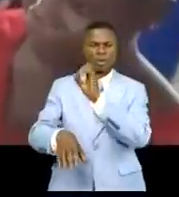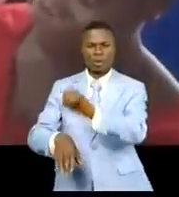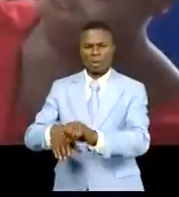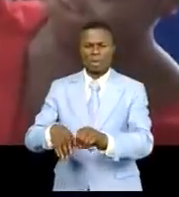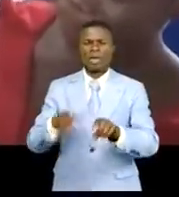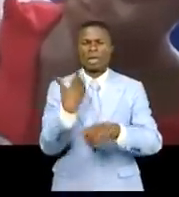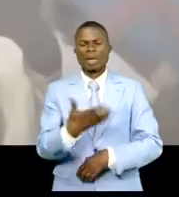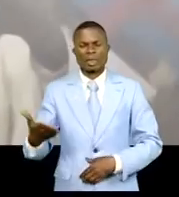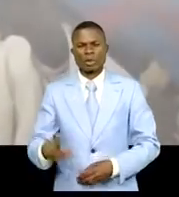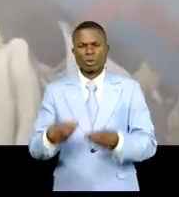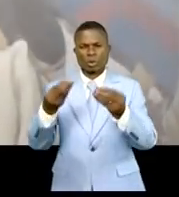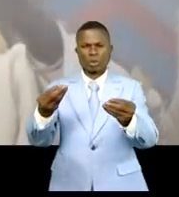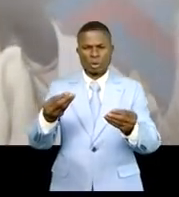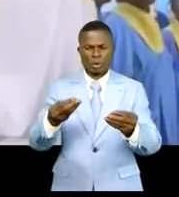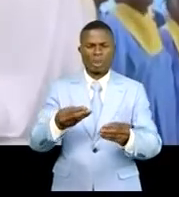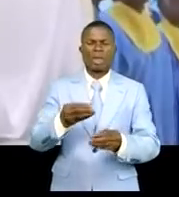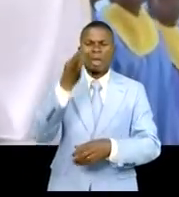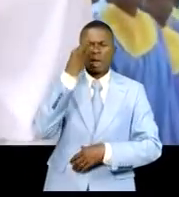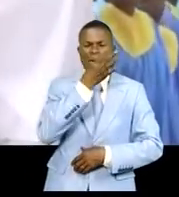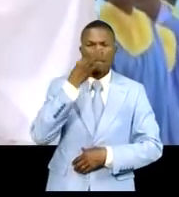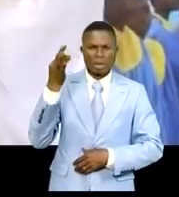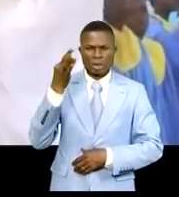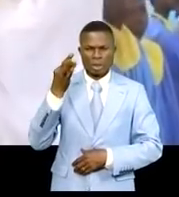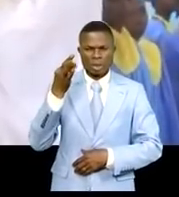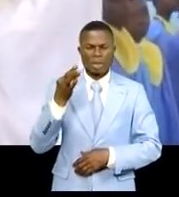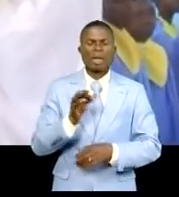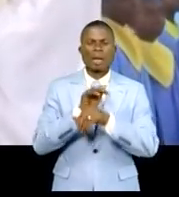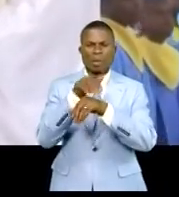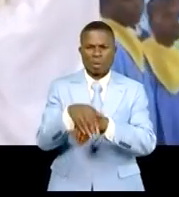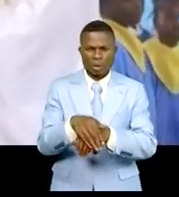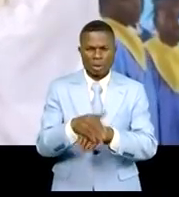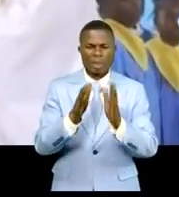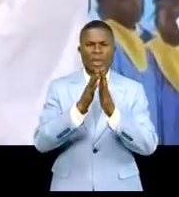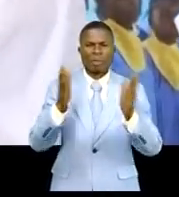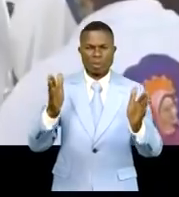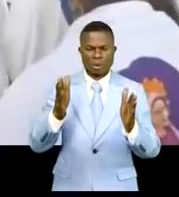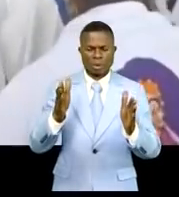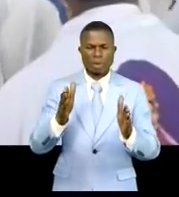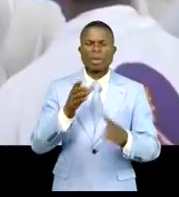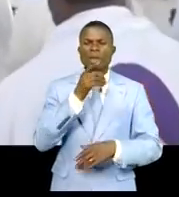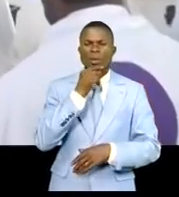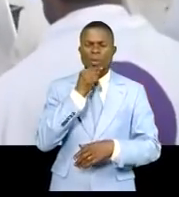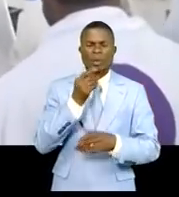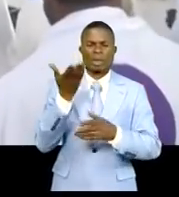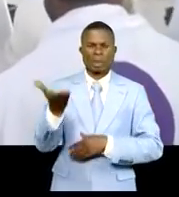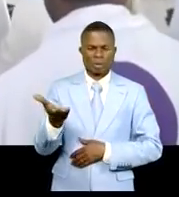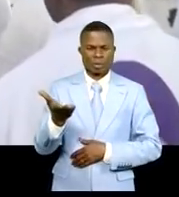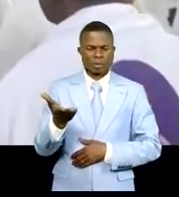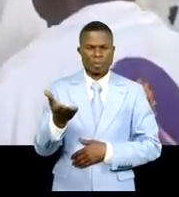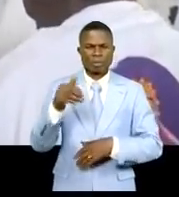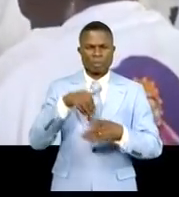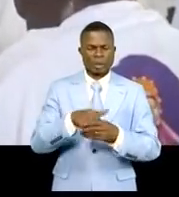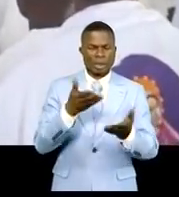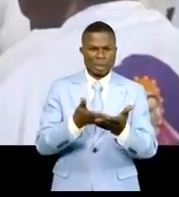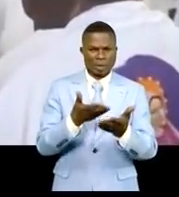en nature et les saints sacrements ont aussitôt après occupé le devant de la chair, à l'issue